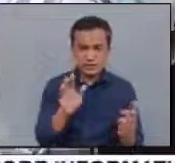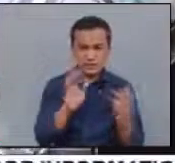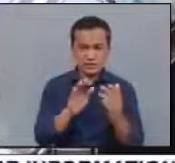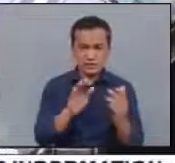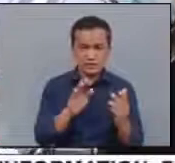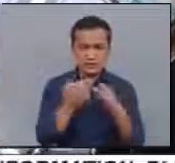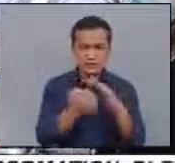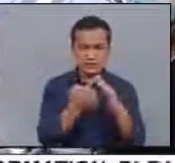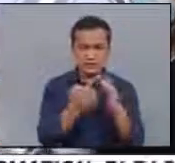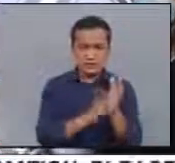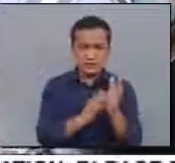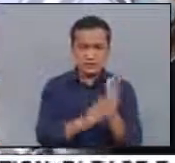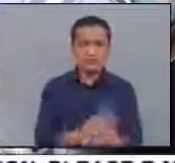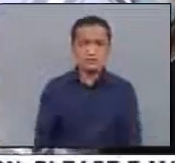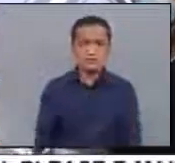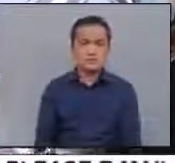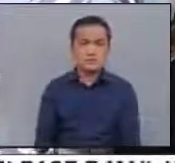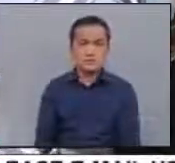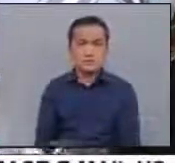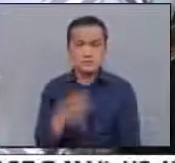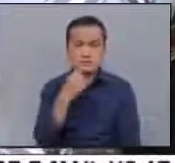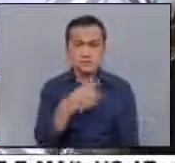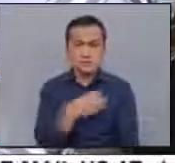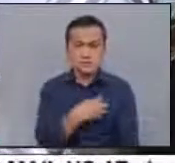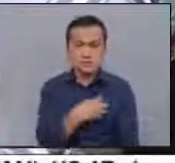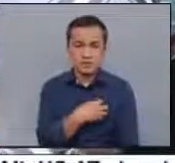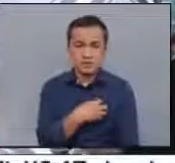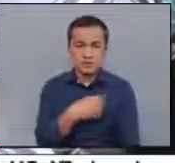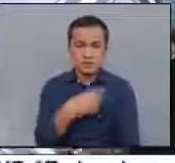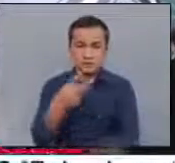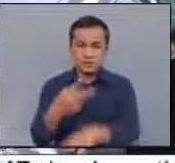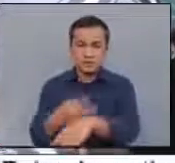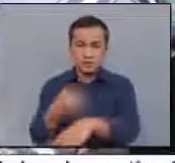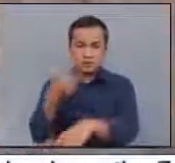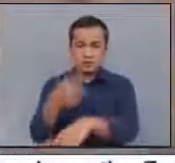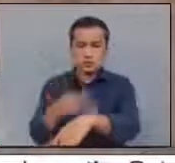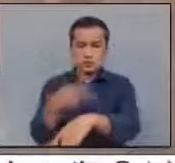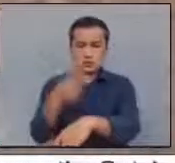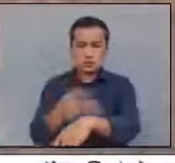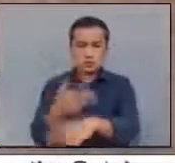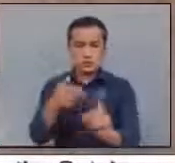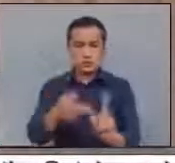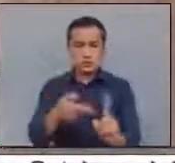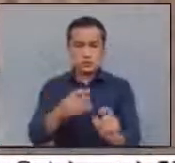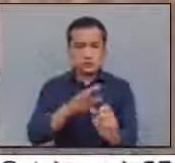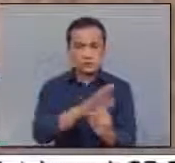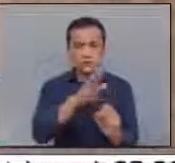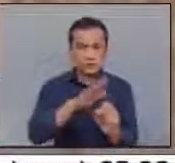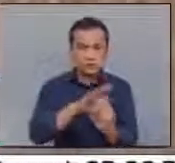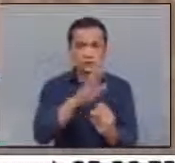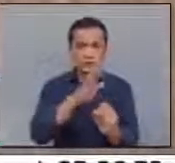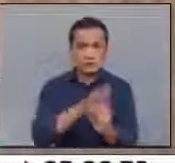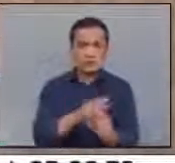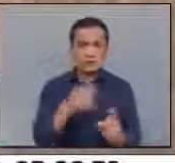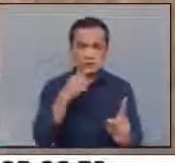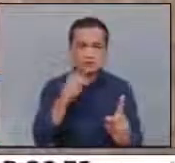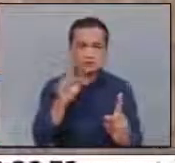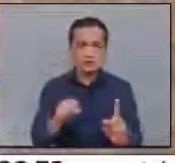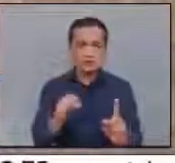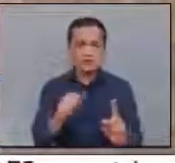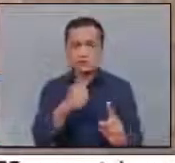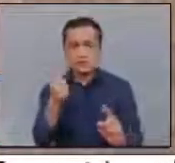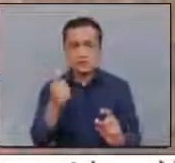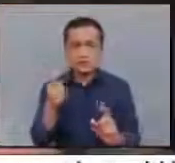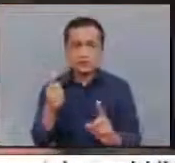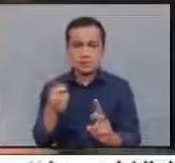School. Ayon sa pulisya, 3 beses na ginawa umano ito ng suspect sa dalaga. Anila, posibleng may iba pang nabiktima ang akusado